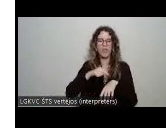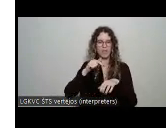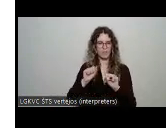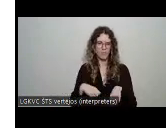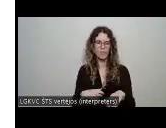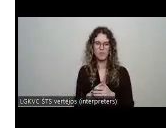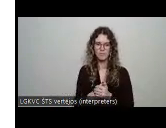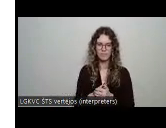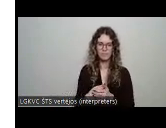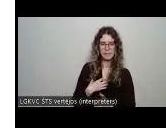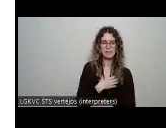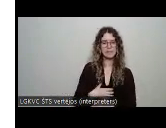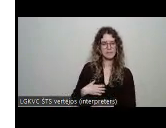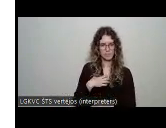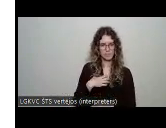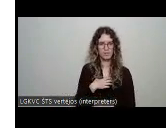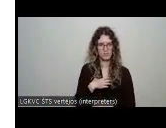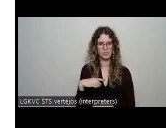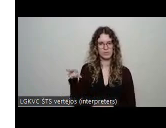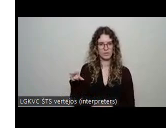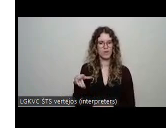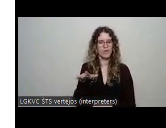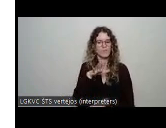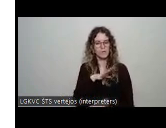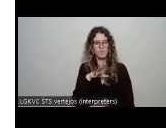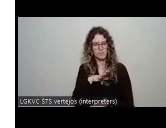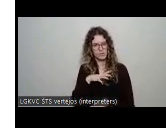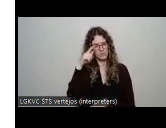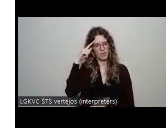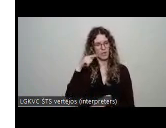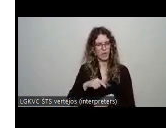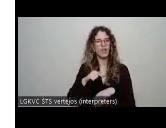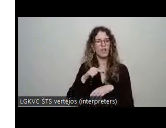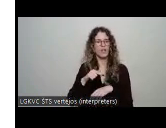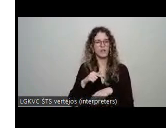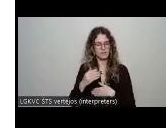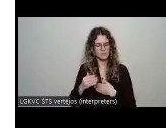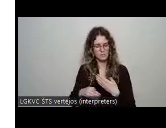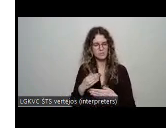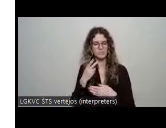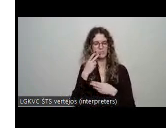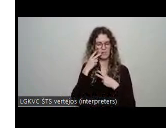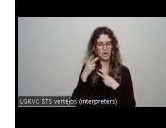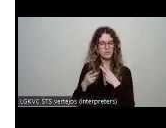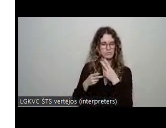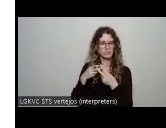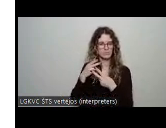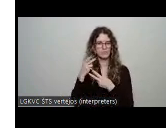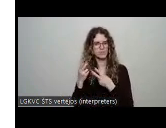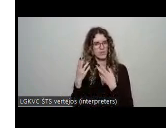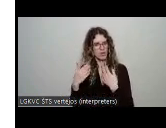pamokos būtų patikrintos, kad jas būtų atsižvelgta ir